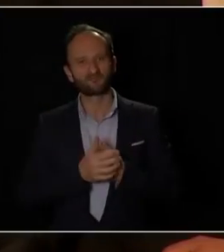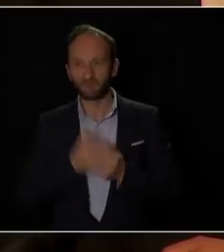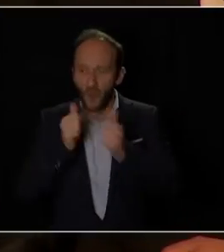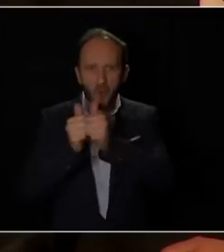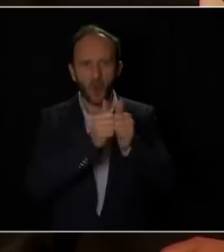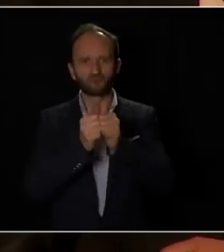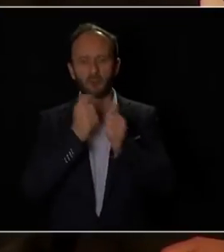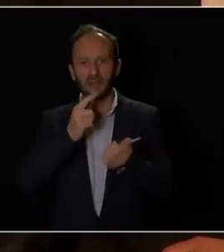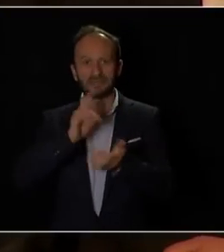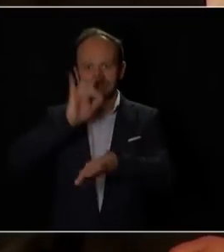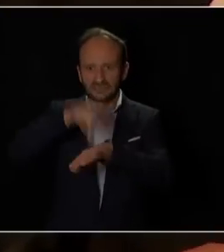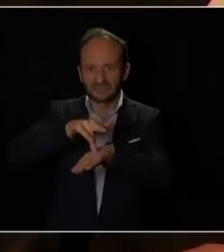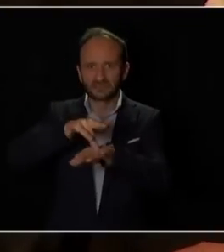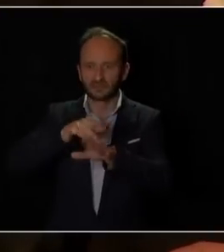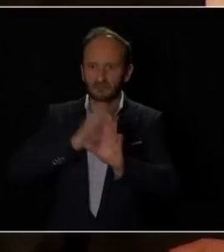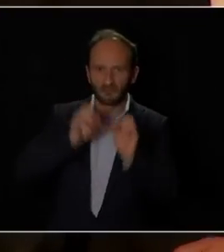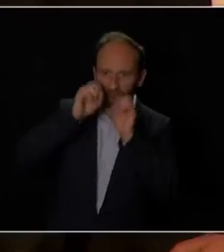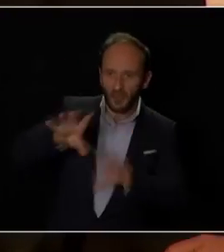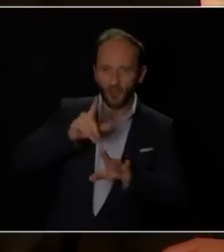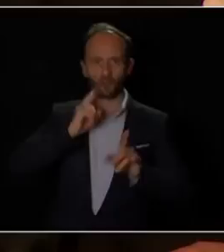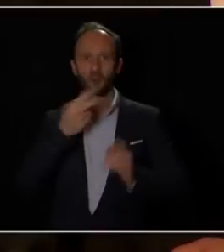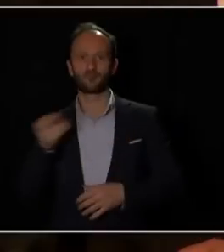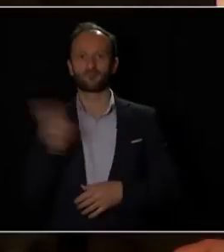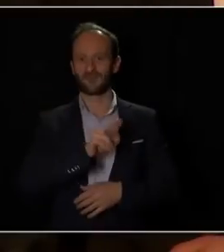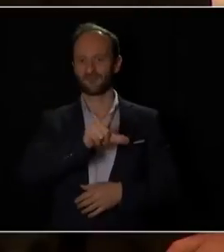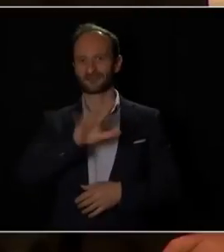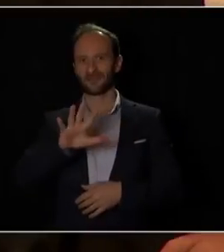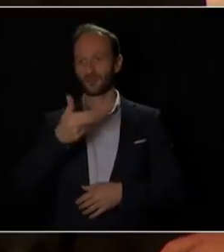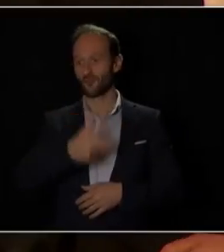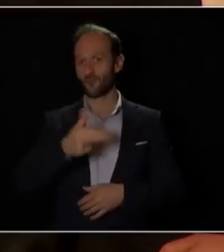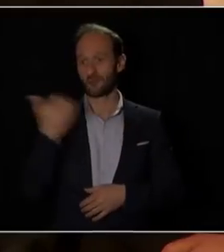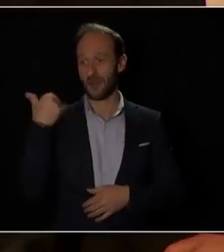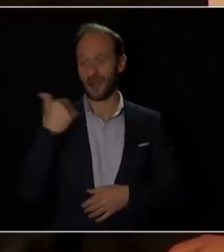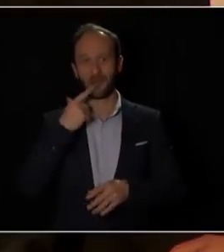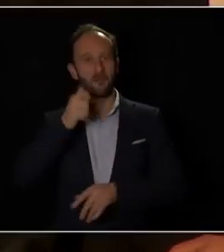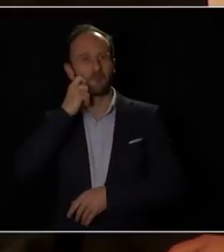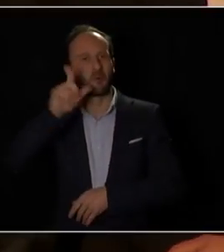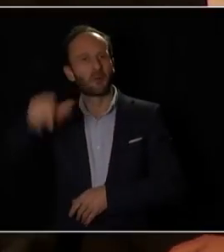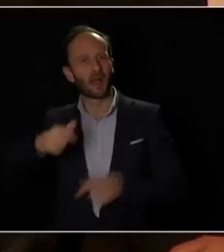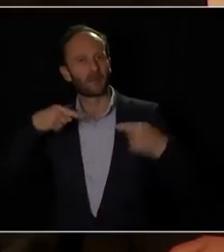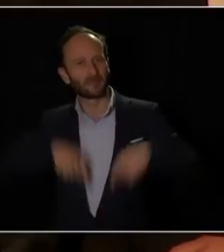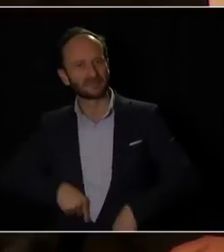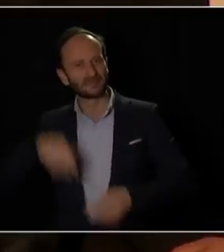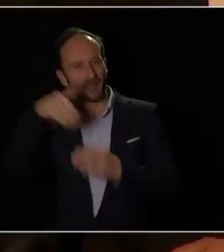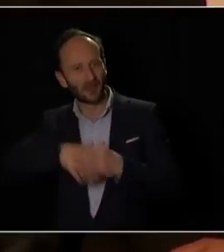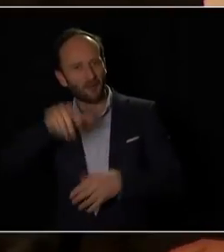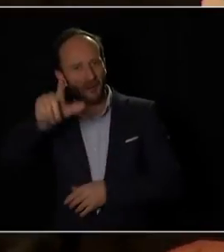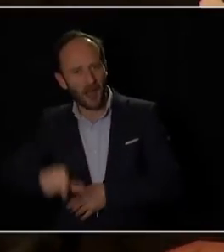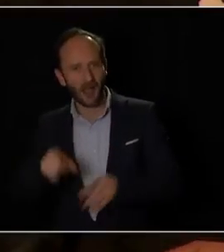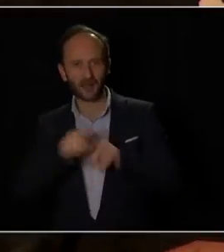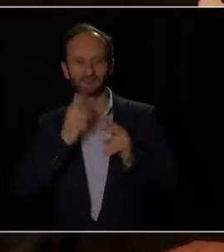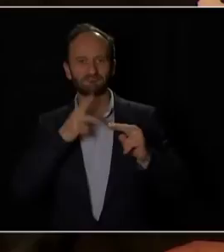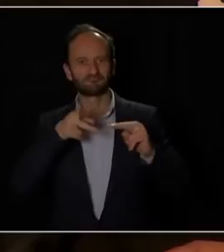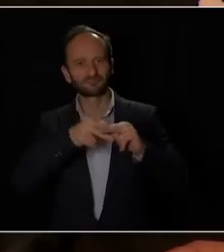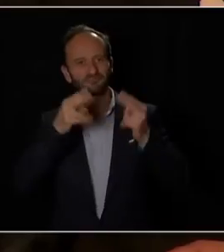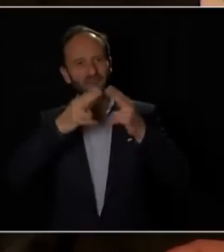reconversion de ce site et nous l'avons célébré le 25 novembre en présence du ministre de l'Intérieur. Lors de